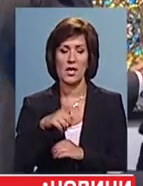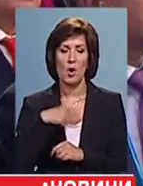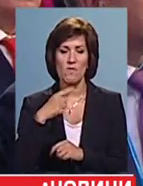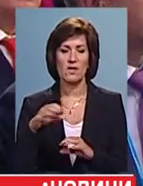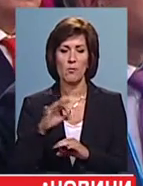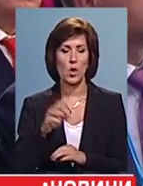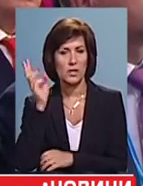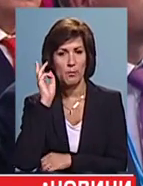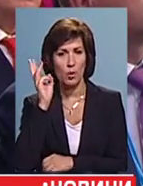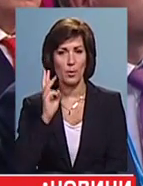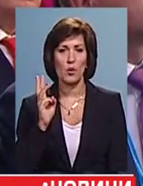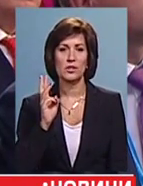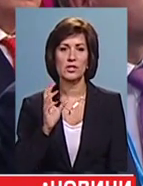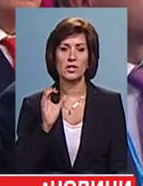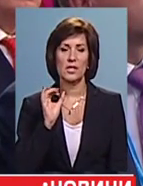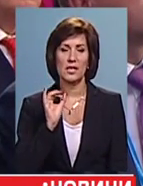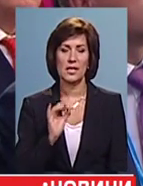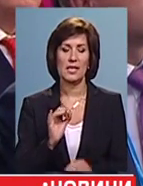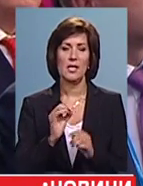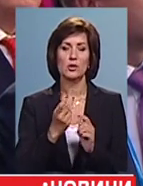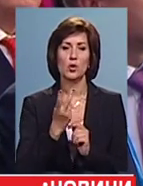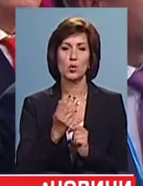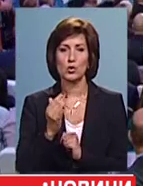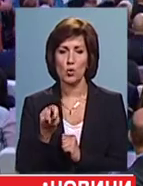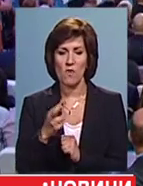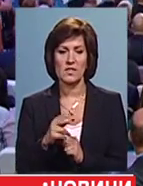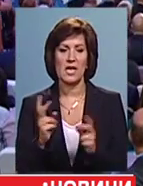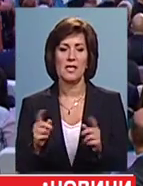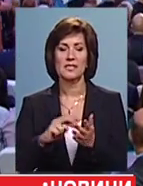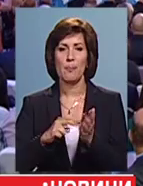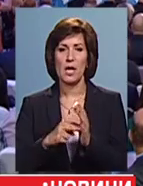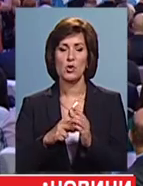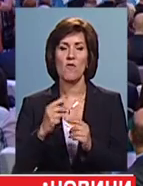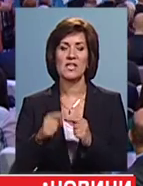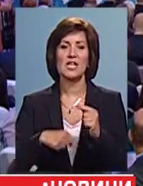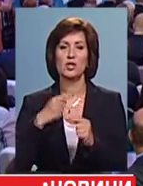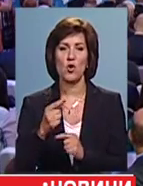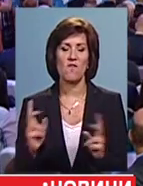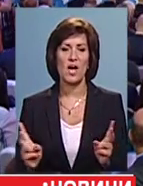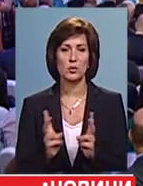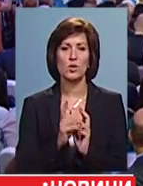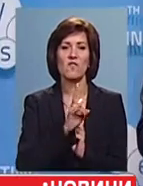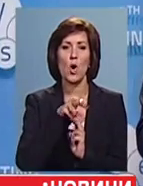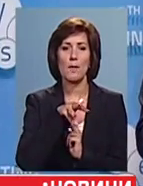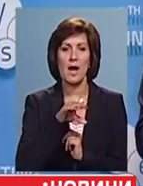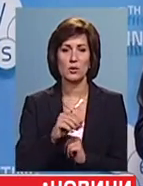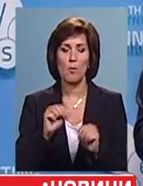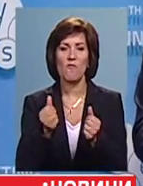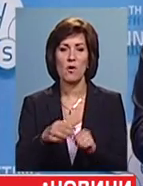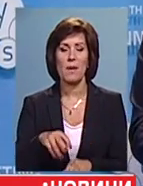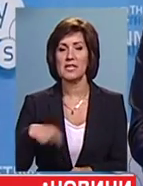про дипломатичний фронт. Зокрема, сказав, що 2 жовтня запланована чергова зустріч в нормандському форматі в Парижі, а наприкінці